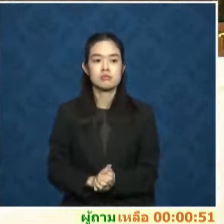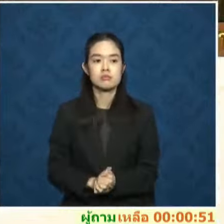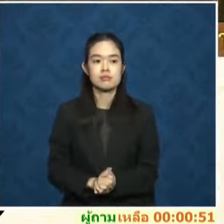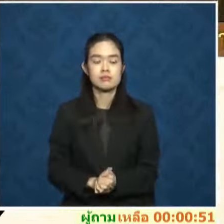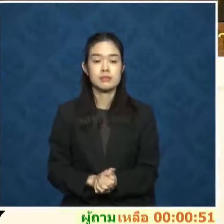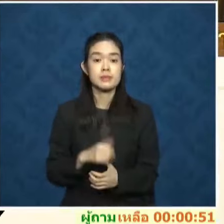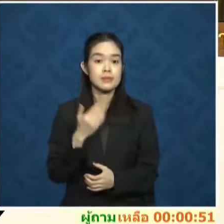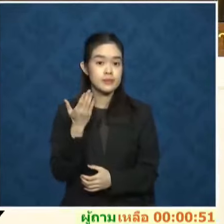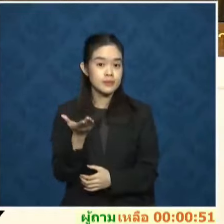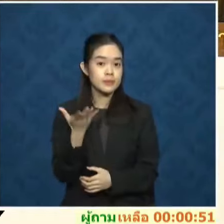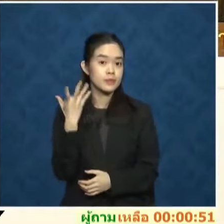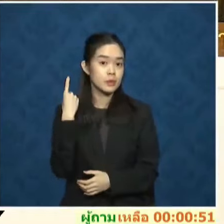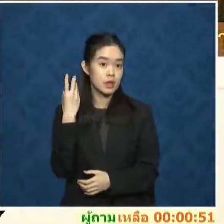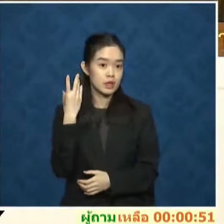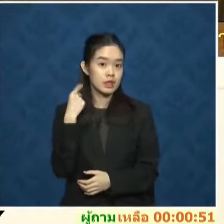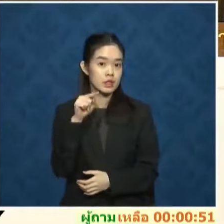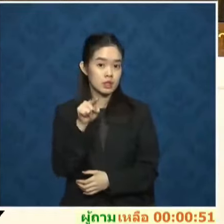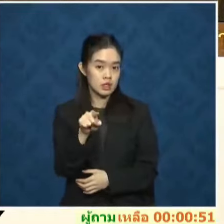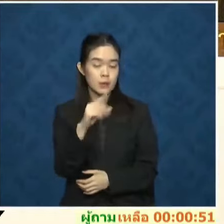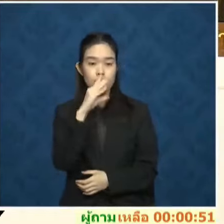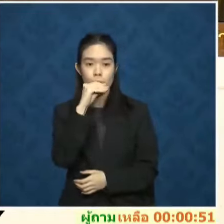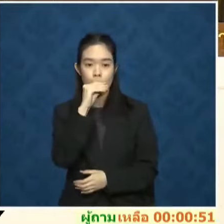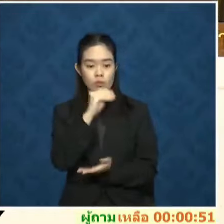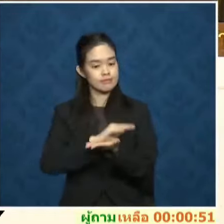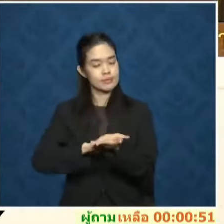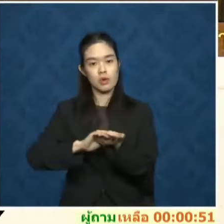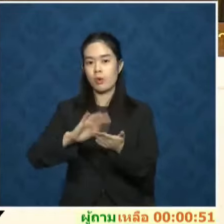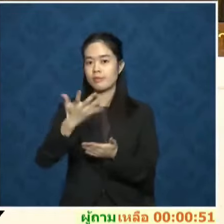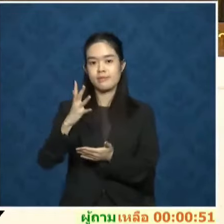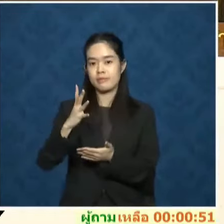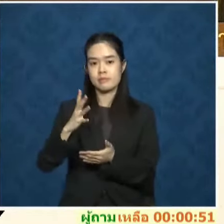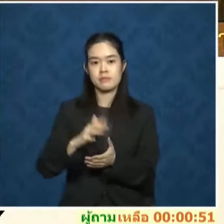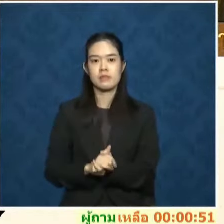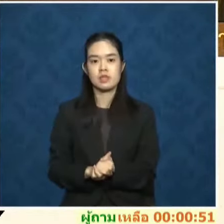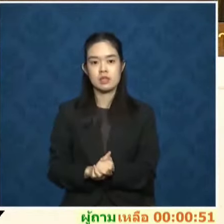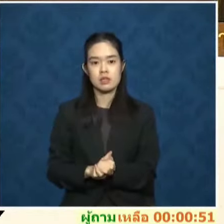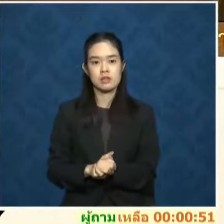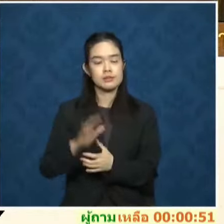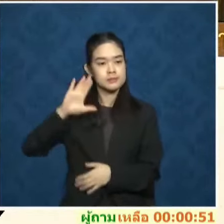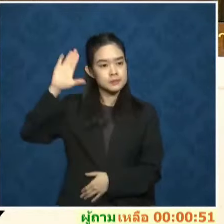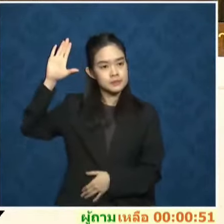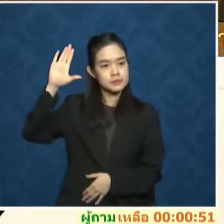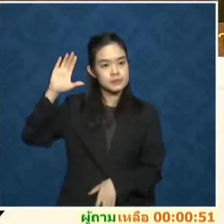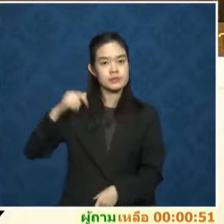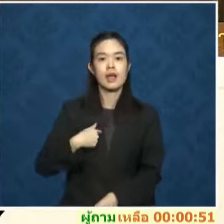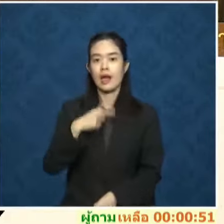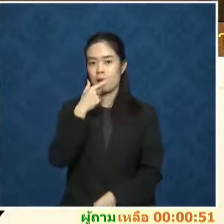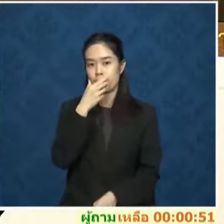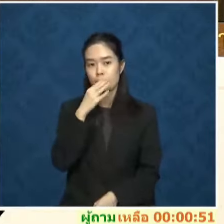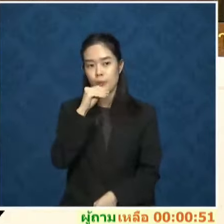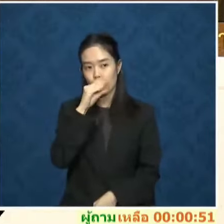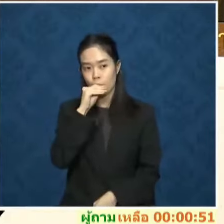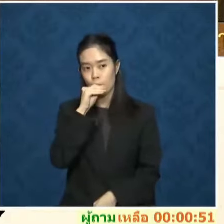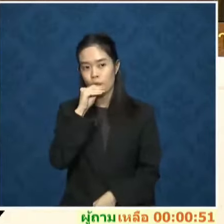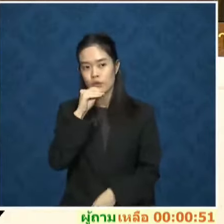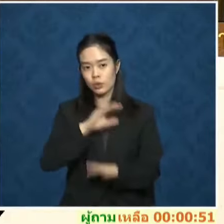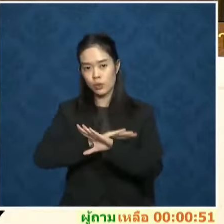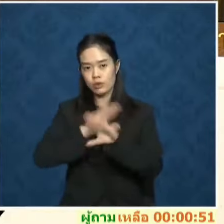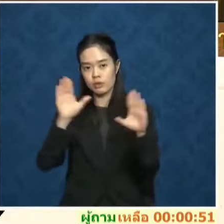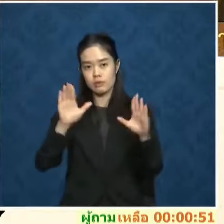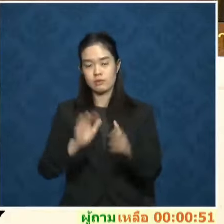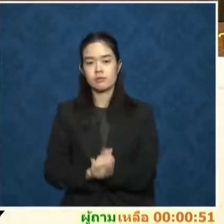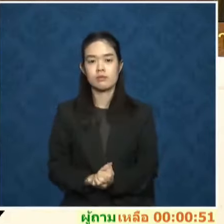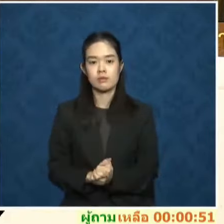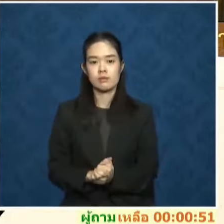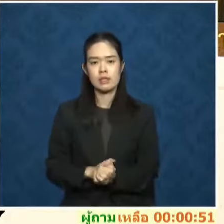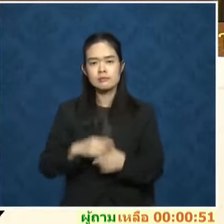เรื่องตะกี้ขอต้องขอถอนนะครับเป็นคำพูดที่เสียดสีนะครับแล้วก็ไม่ได ้ท่านประธาน ขอถอนครับยินดีครับถอนครับยินดีครับถอนถอนนะครับ ครับ